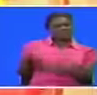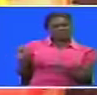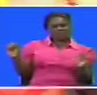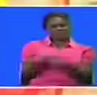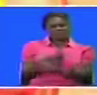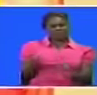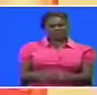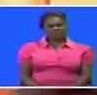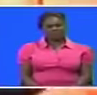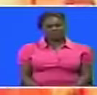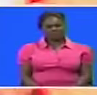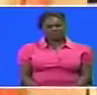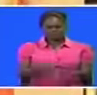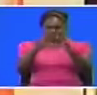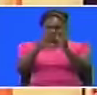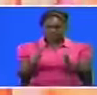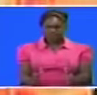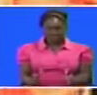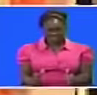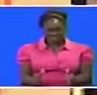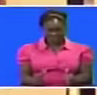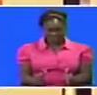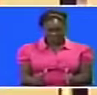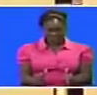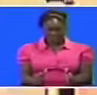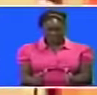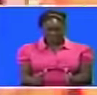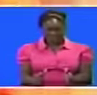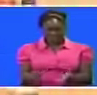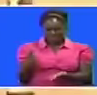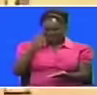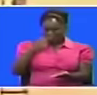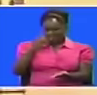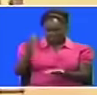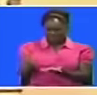Pola biswa Mirindimo.